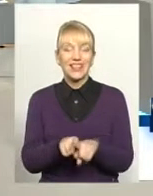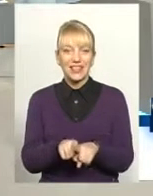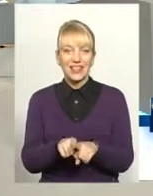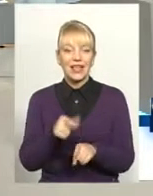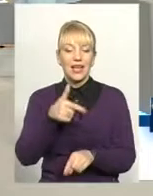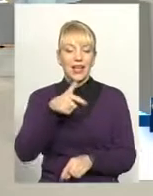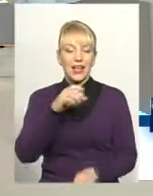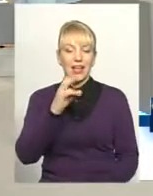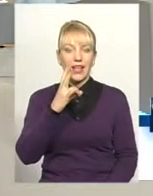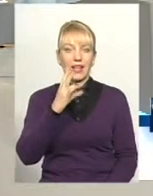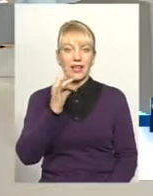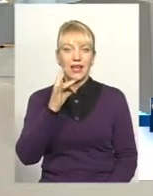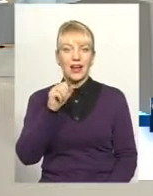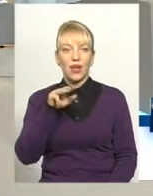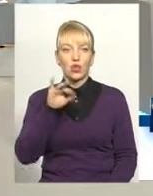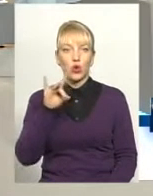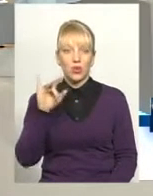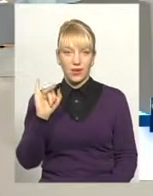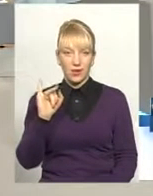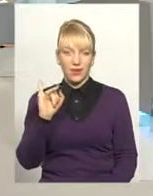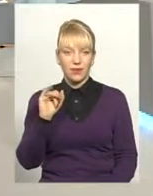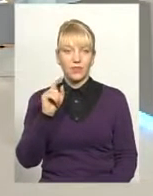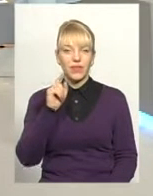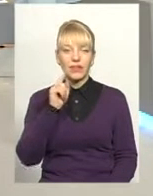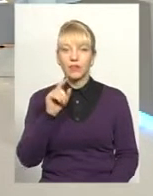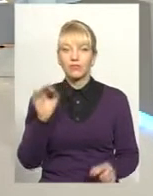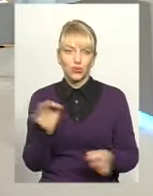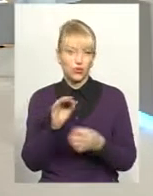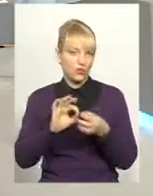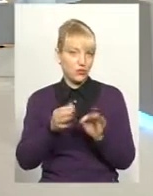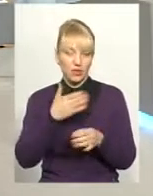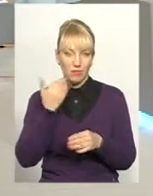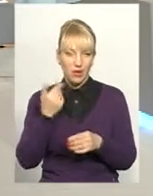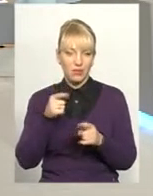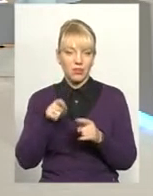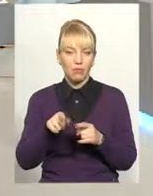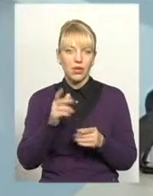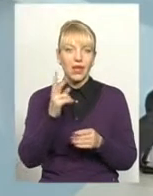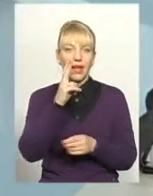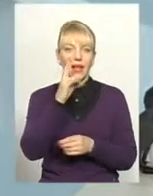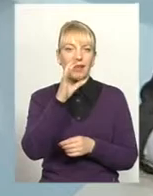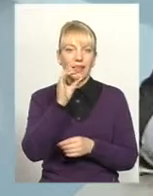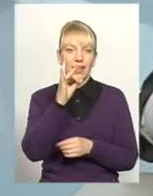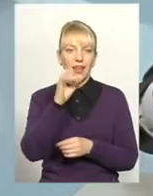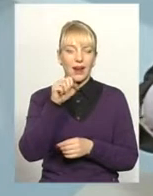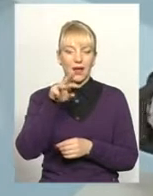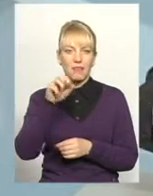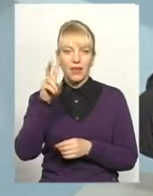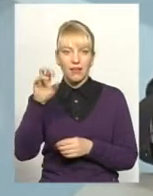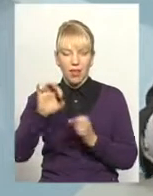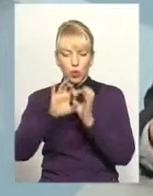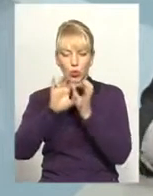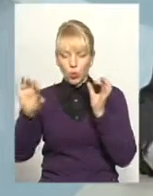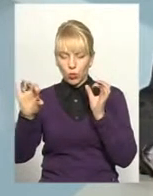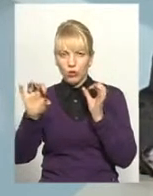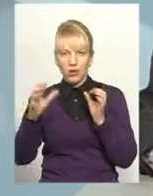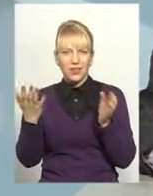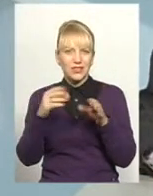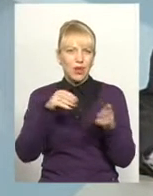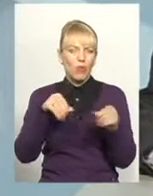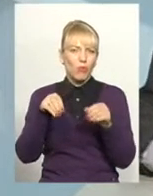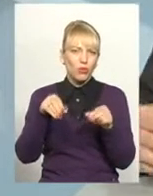генератори, і він там нічого складного не представляє. Кусок керамічної трубки, в якій нікельовий порошок і ще якийсь літієвий